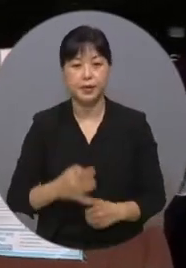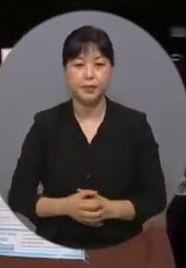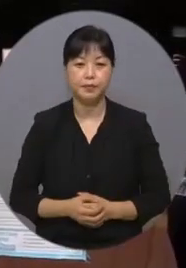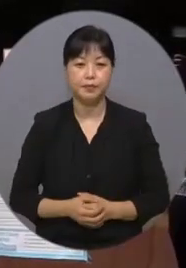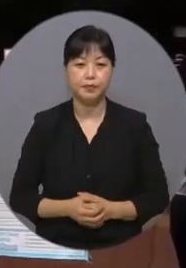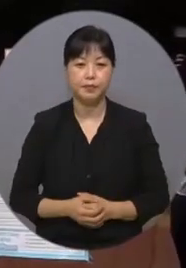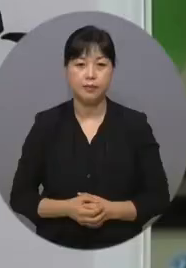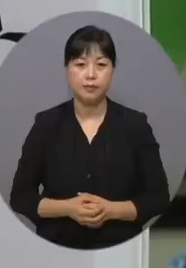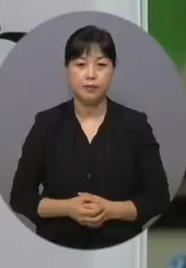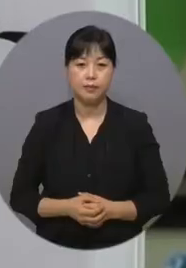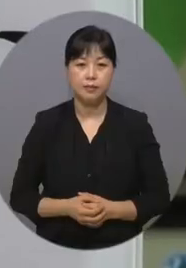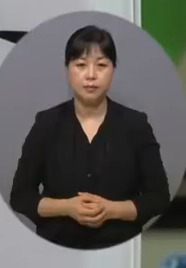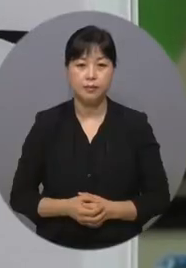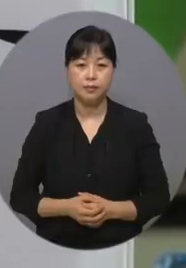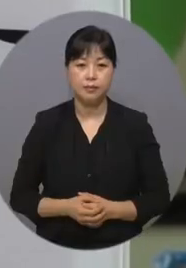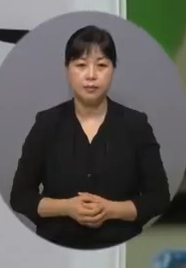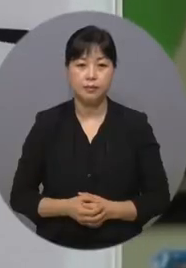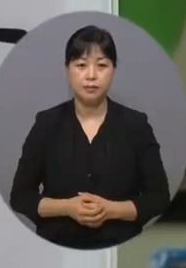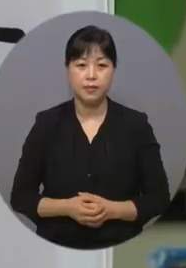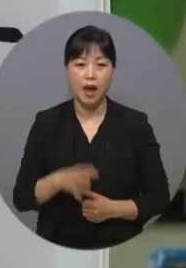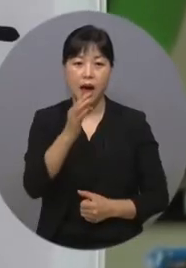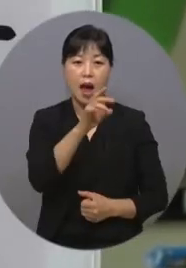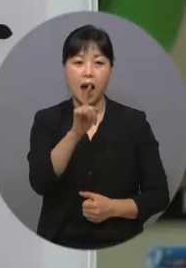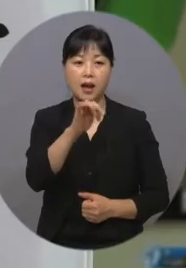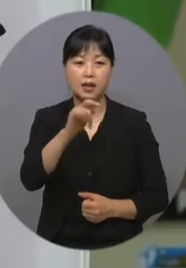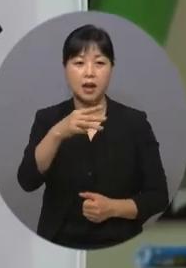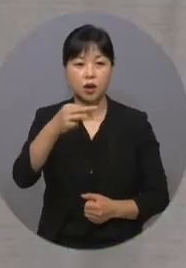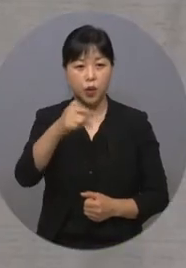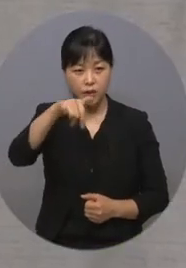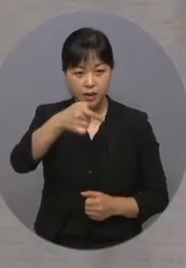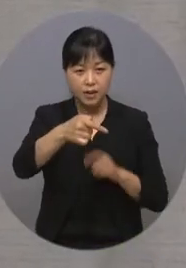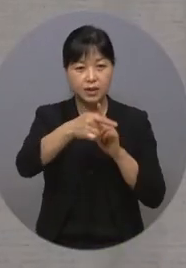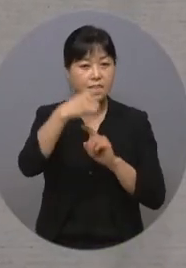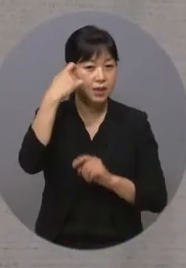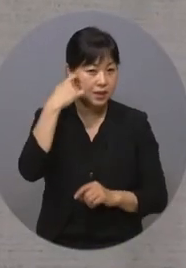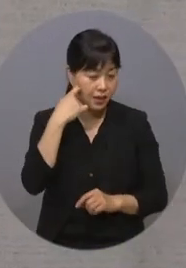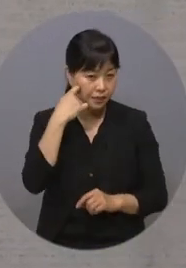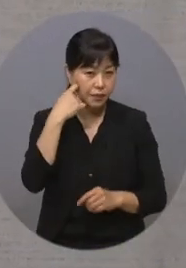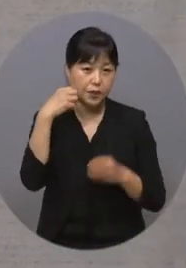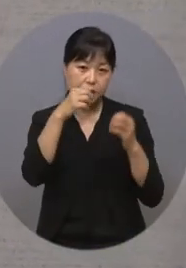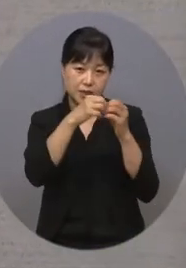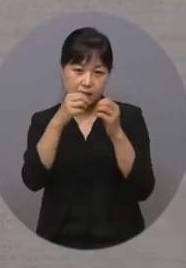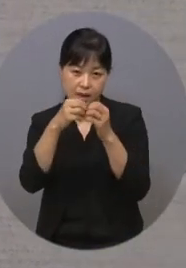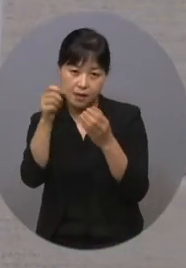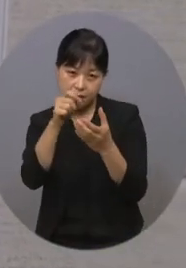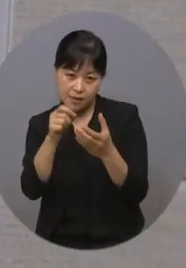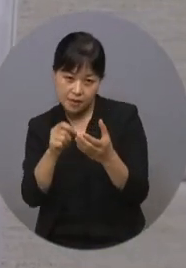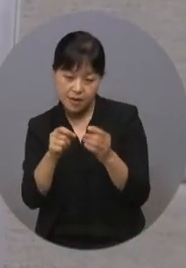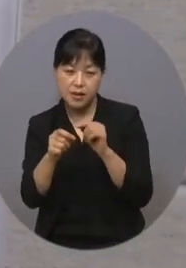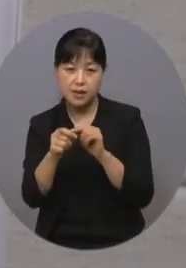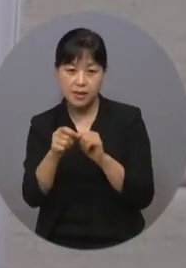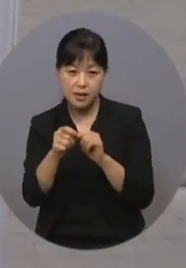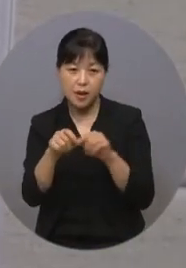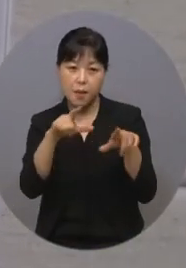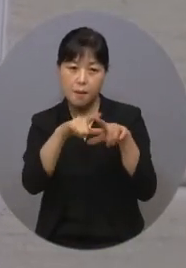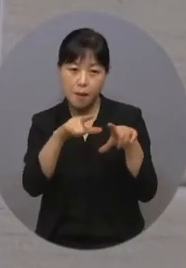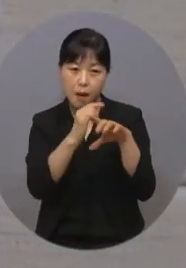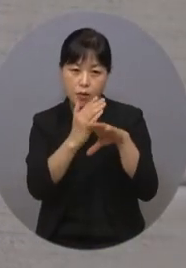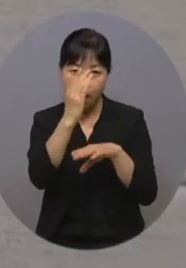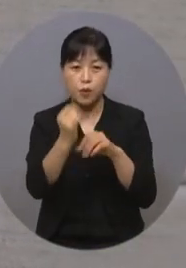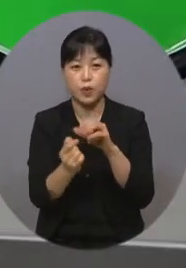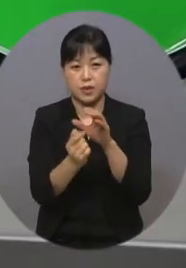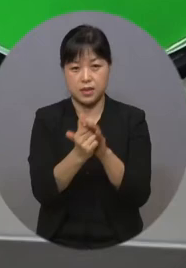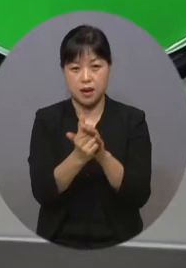더해줍니다. 아날로그적 느낌과 밋밋한 글자들이 가지고 있는 평범함을 넘어